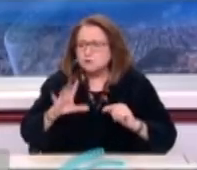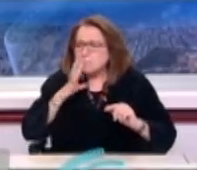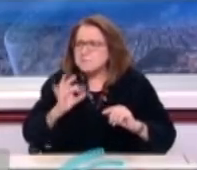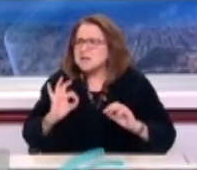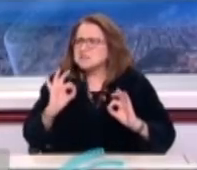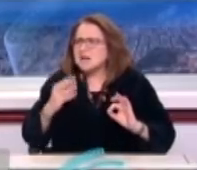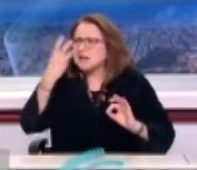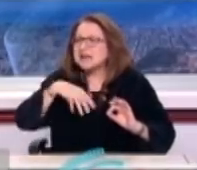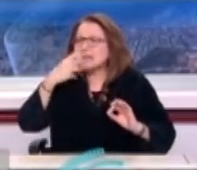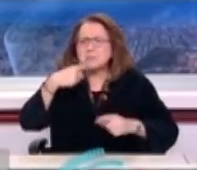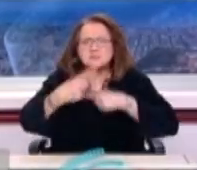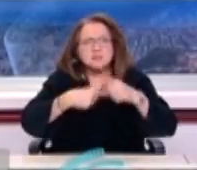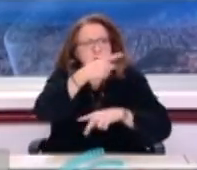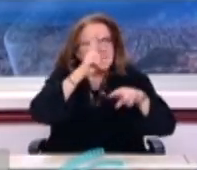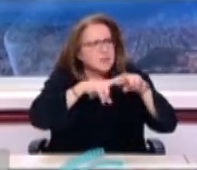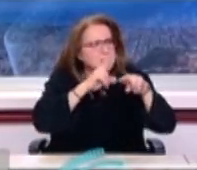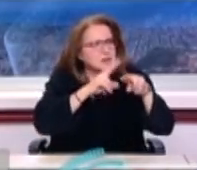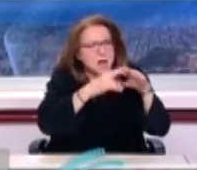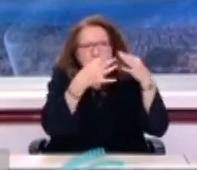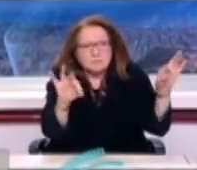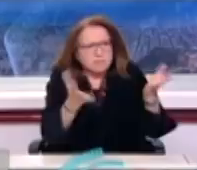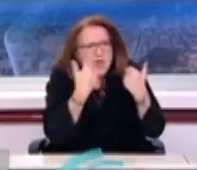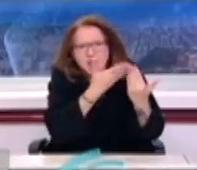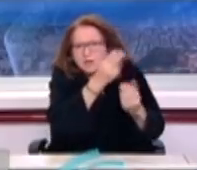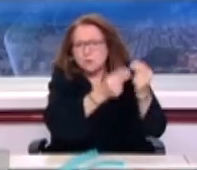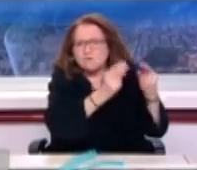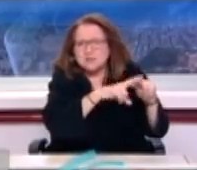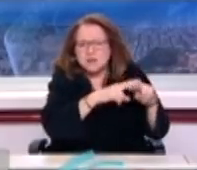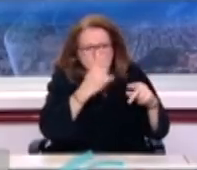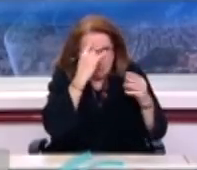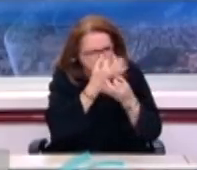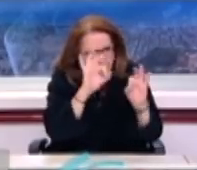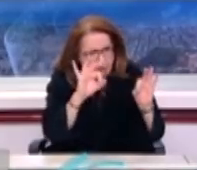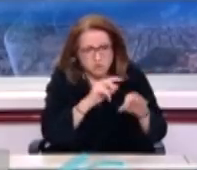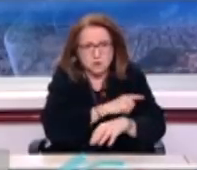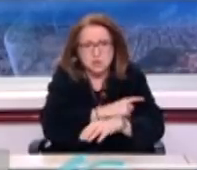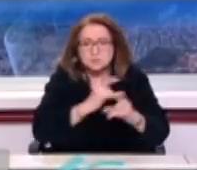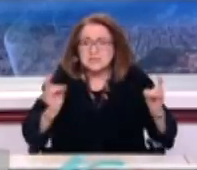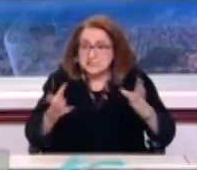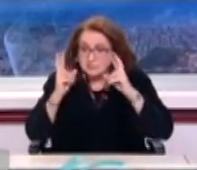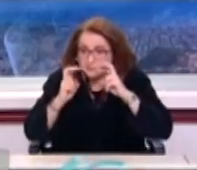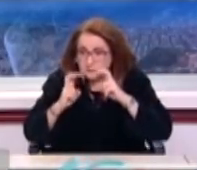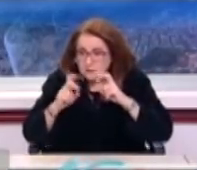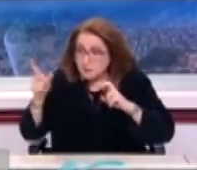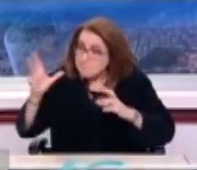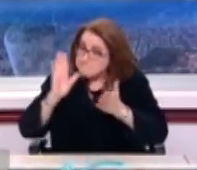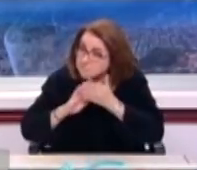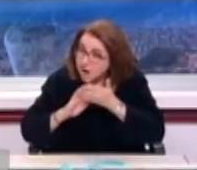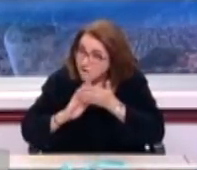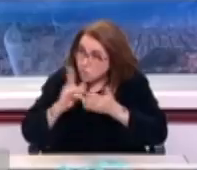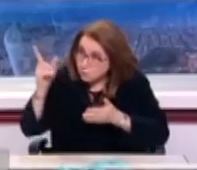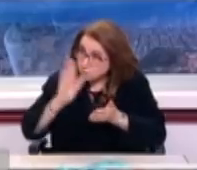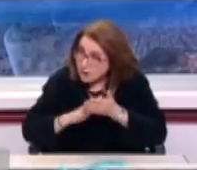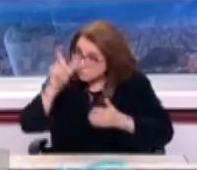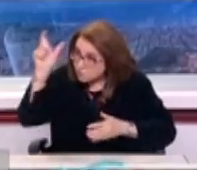σαν κοινότητα, και οι γιατροί έχουν ευαισθητοποιηθεί εδώ και ένα μήνα για την παρουσία του και τον σκέφτονται και τον ψάχνουν όποτε έχουν ύποπτο περιστατικό. Θα σας πω